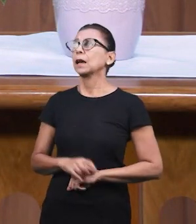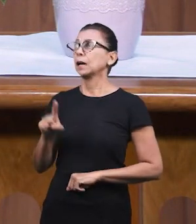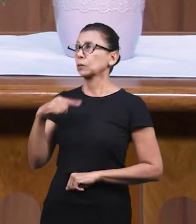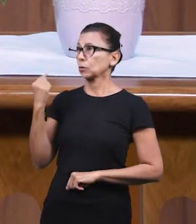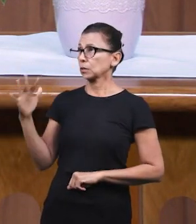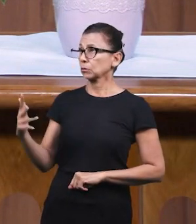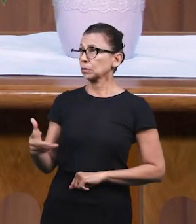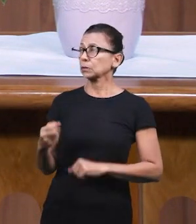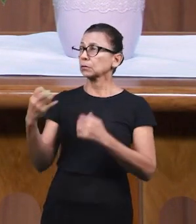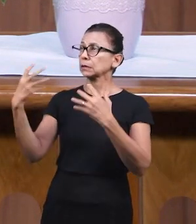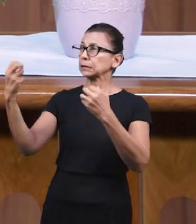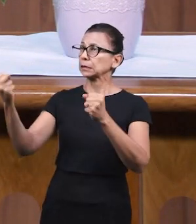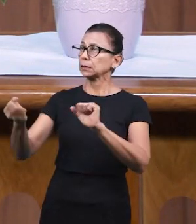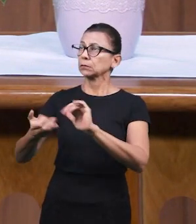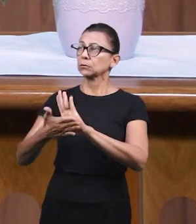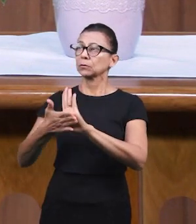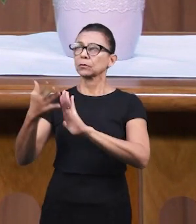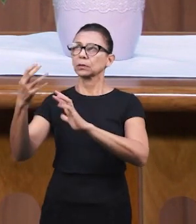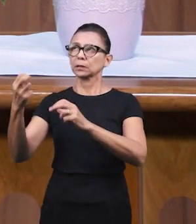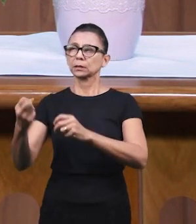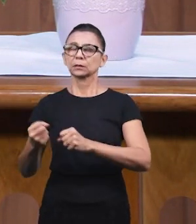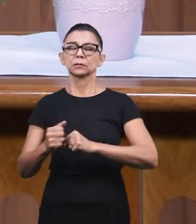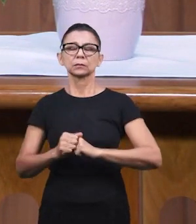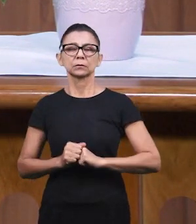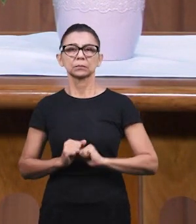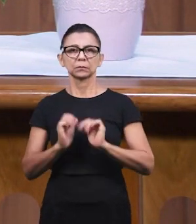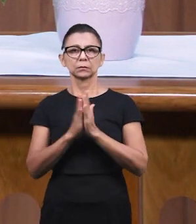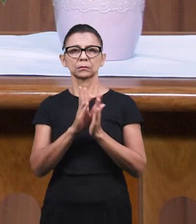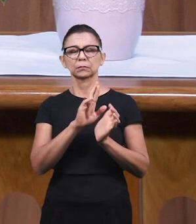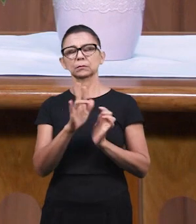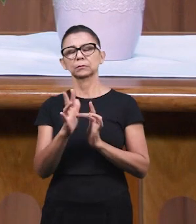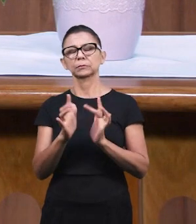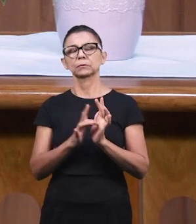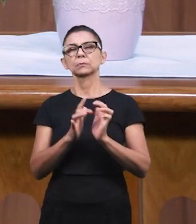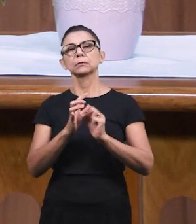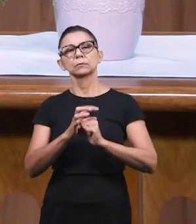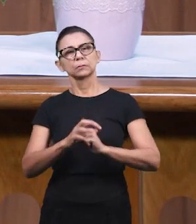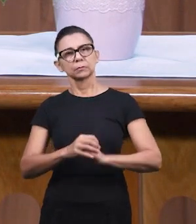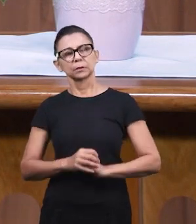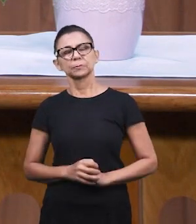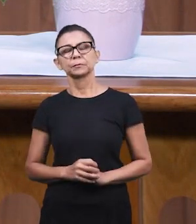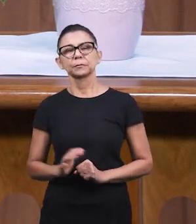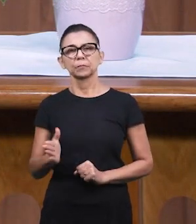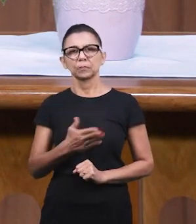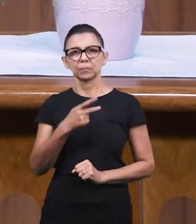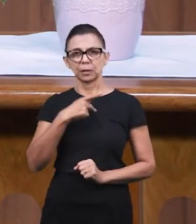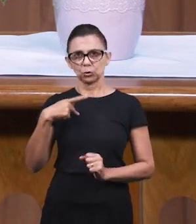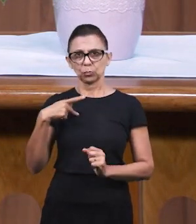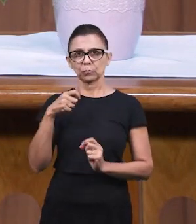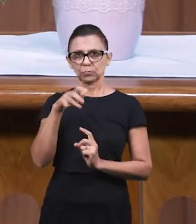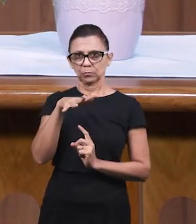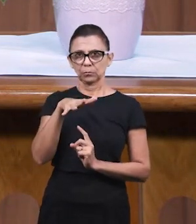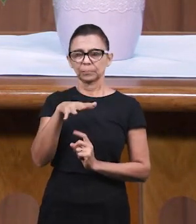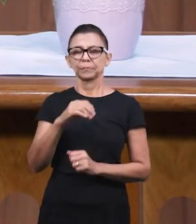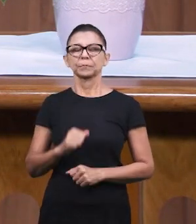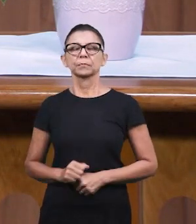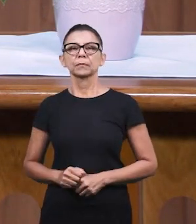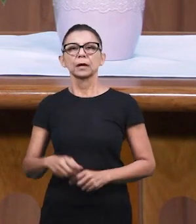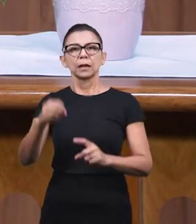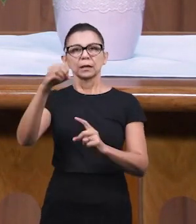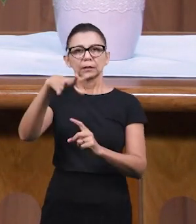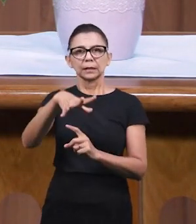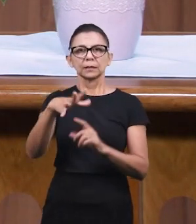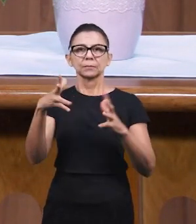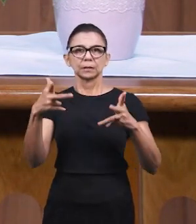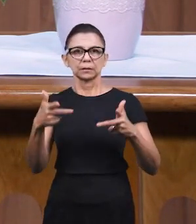Прими, Господь, нашу хвалу, нашу благодарность. Мы молимся к Тебе во имя Господа Иисуса и во имя Твое